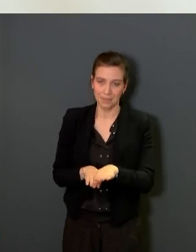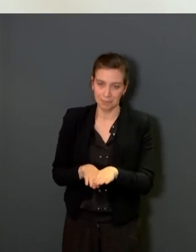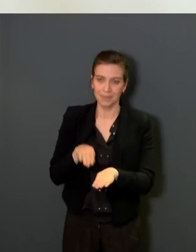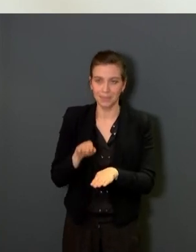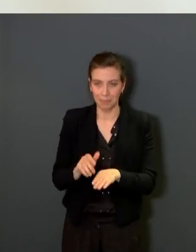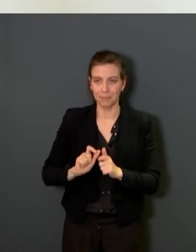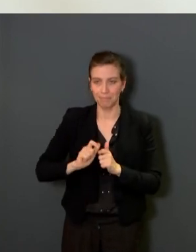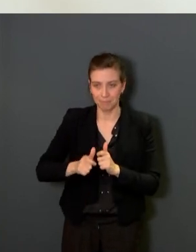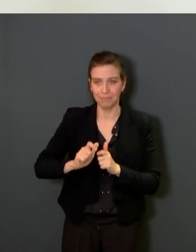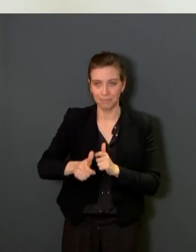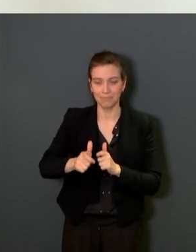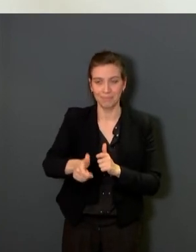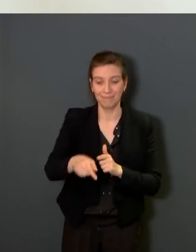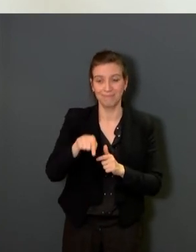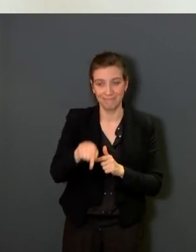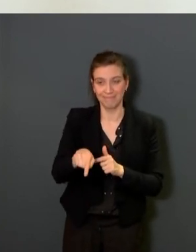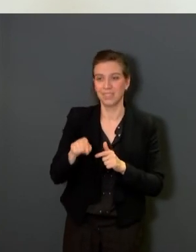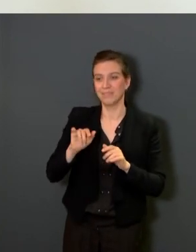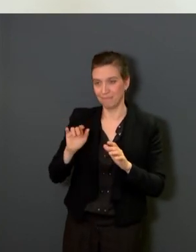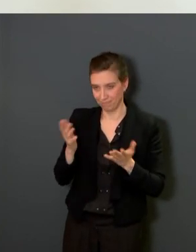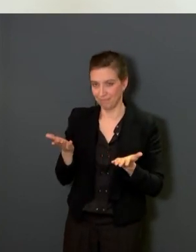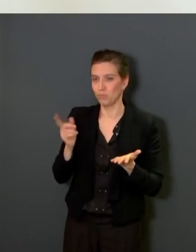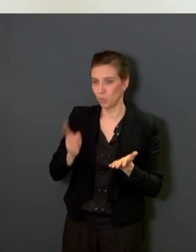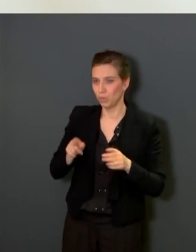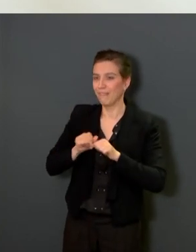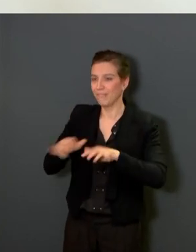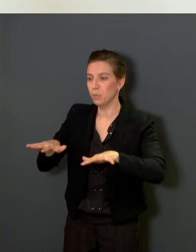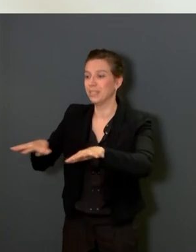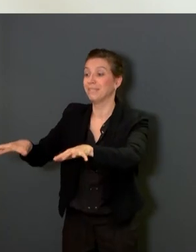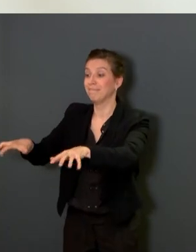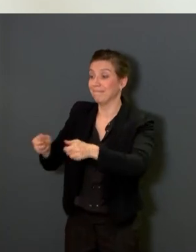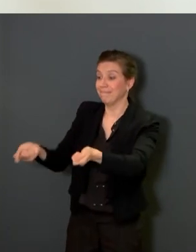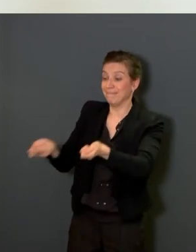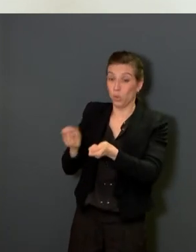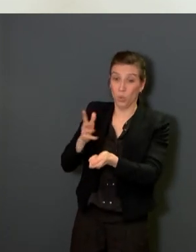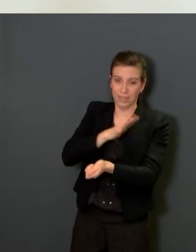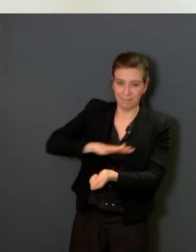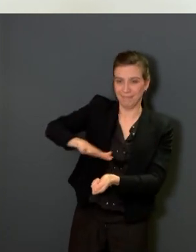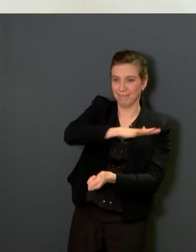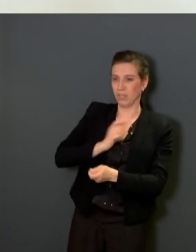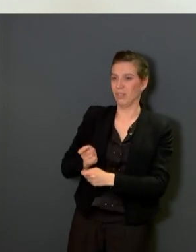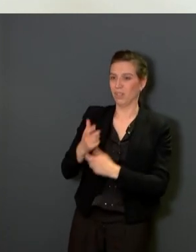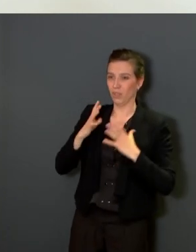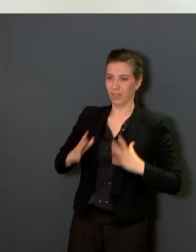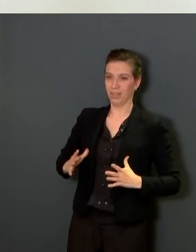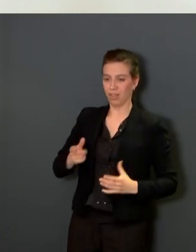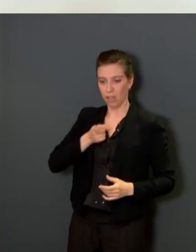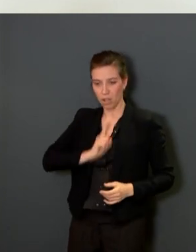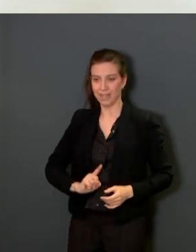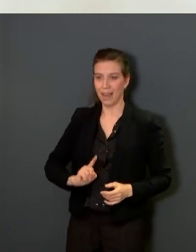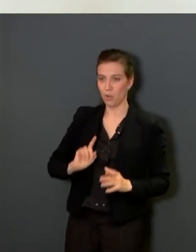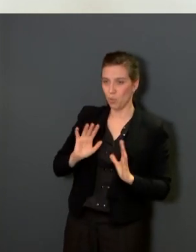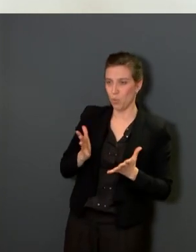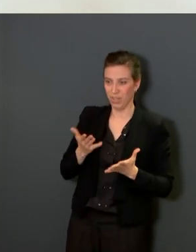maar afremmen met ons gedrag. We gaan dat alleen maar doen op de manier dat we het vroeger gedaan hebben. Dat is door samen ons te houden